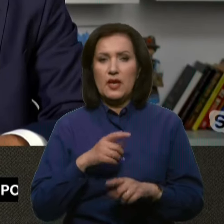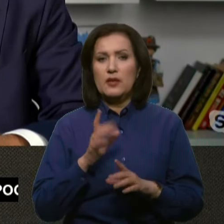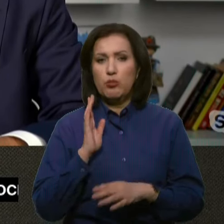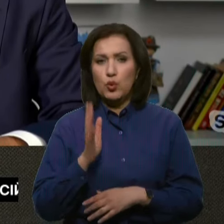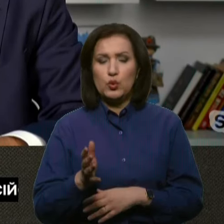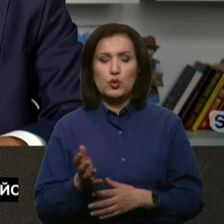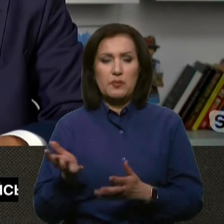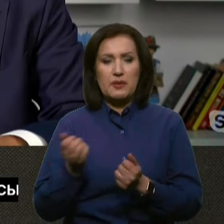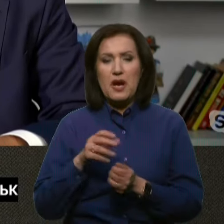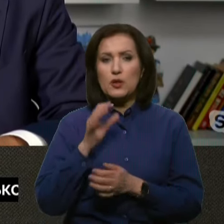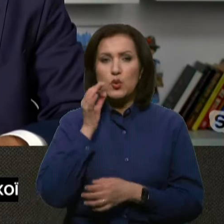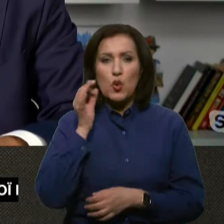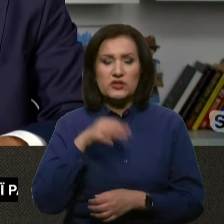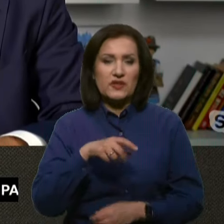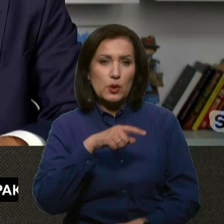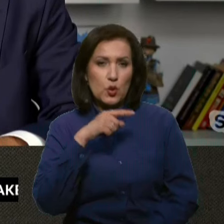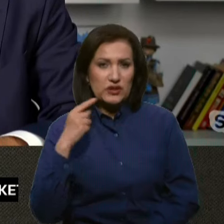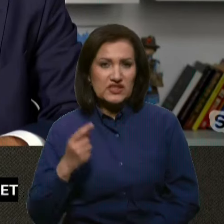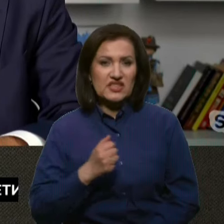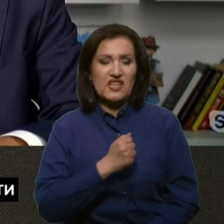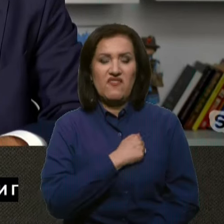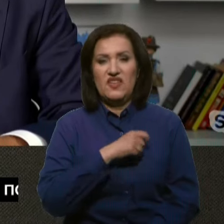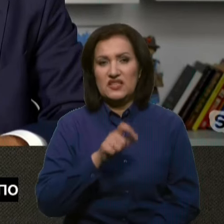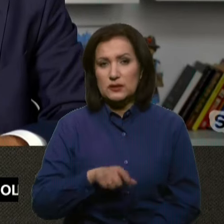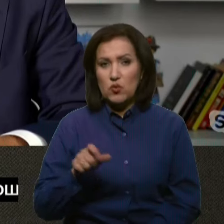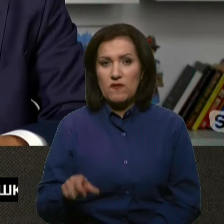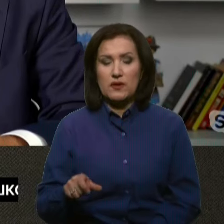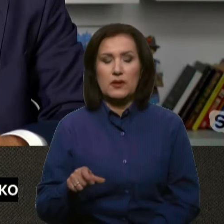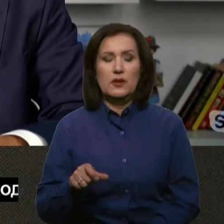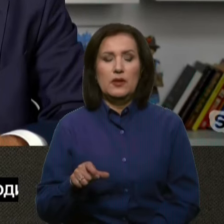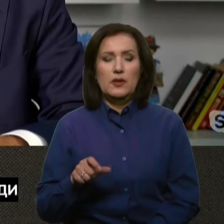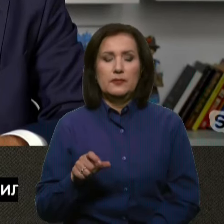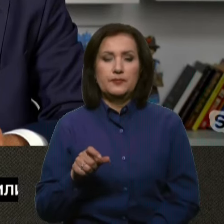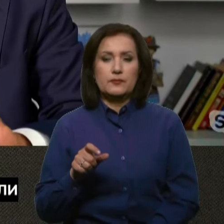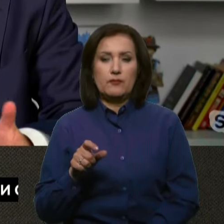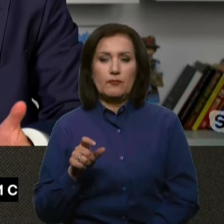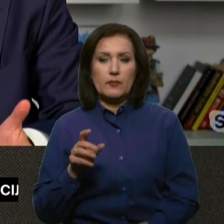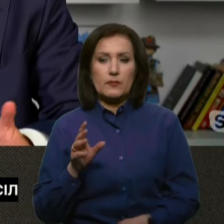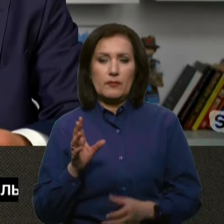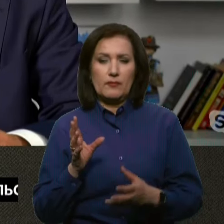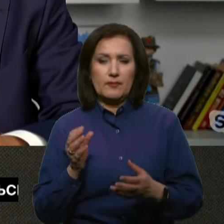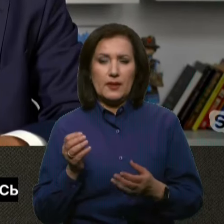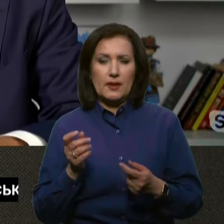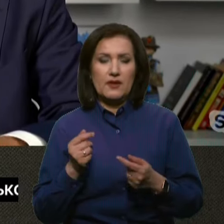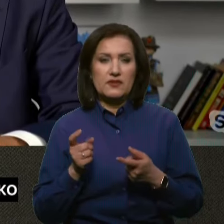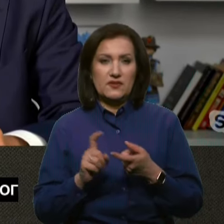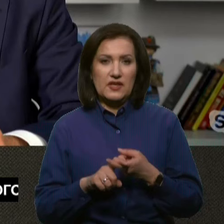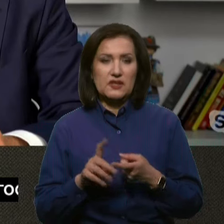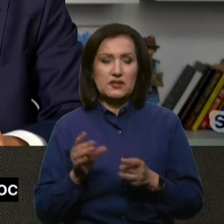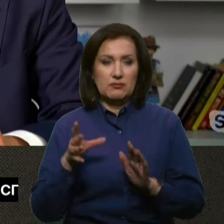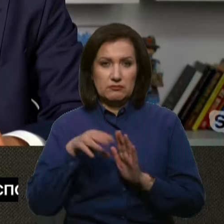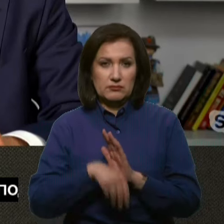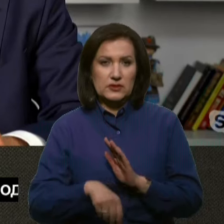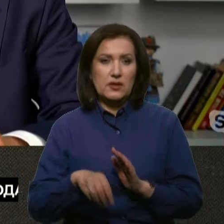будут переймать досвид российских войсковых по выниках в сувязи с уделом у